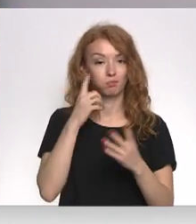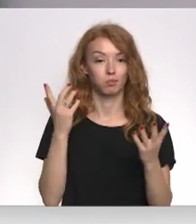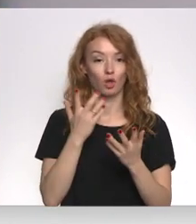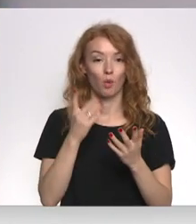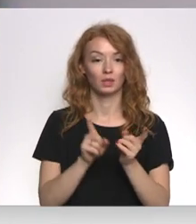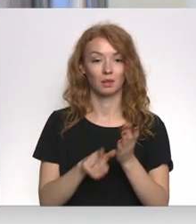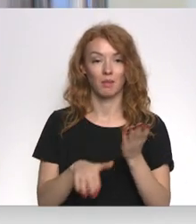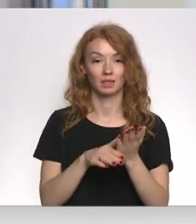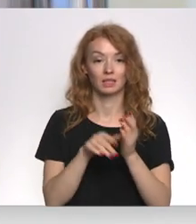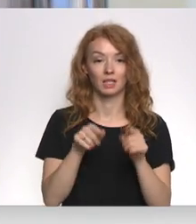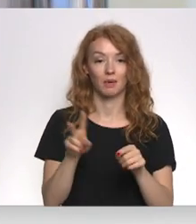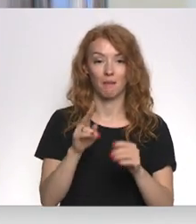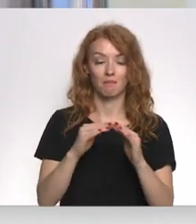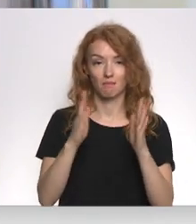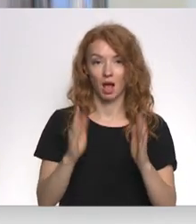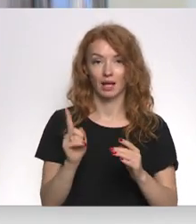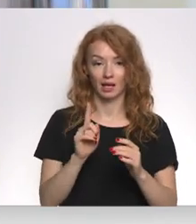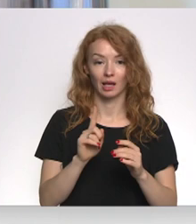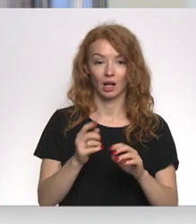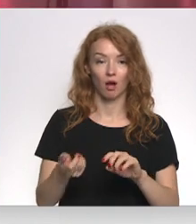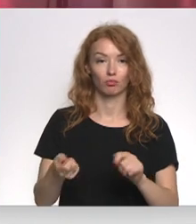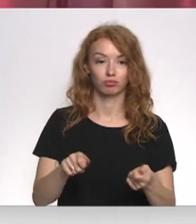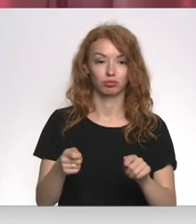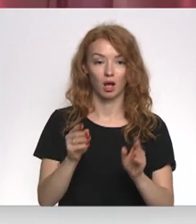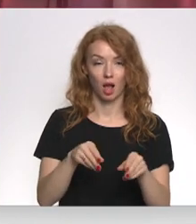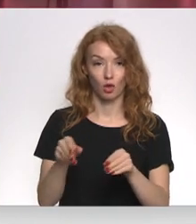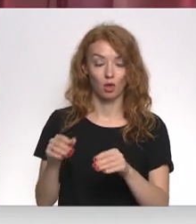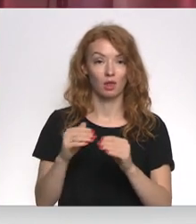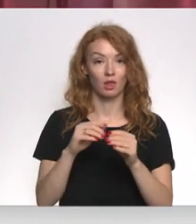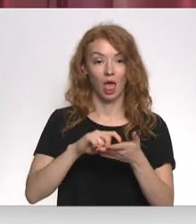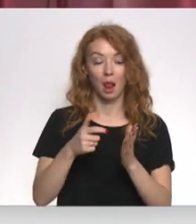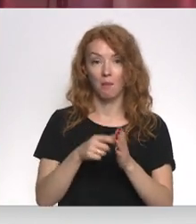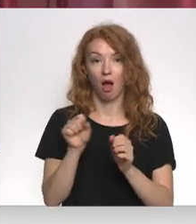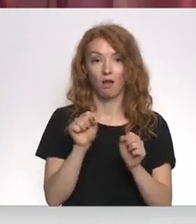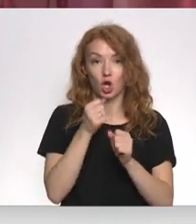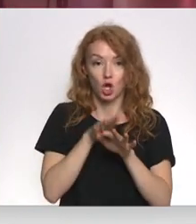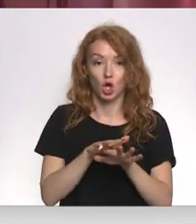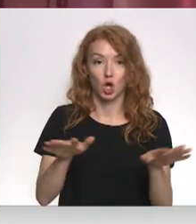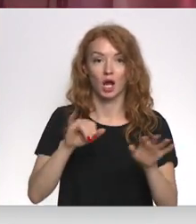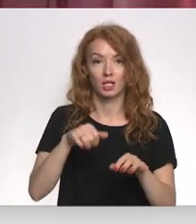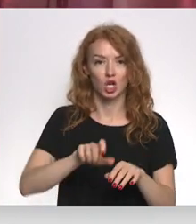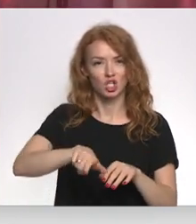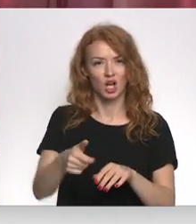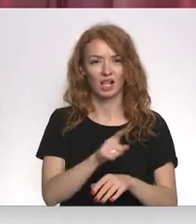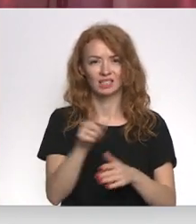palīdzēs ietaupīt tiem, kuriem mājās ir regulējama radiatori. Telpa ātrāk sasils, ja radiatori vispirms pagriezīsiet līdz